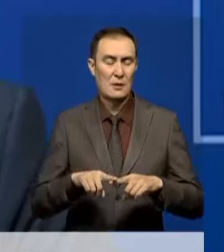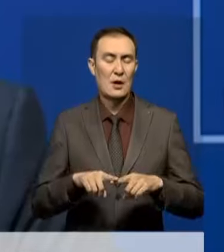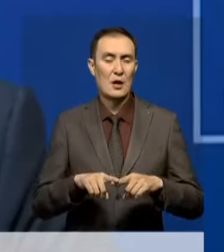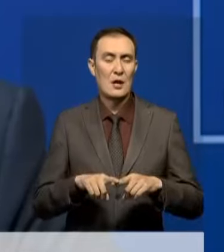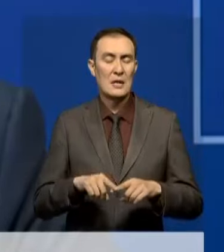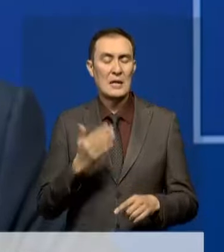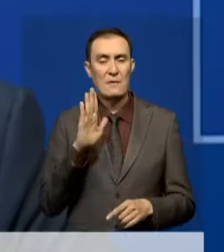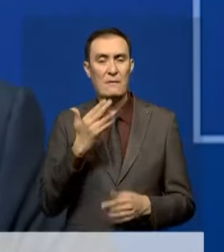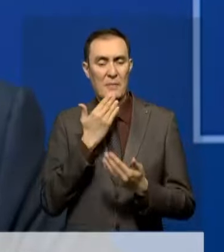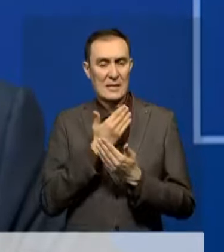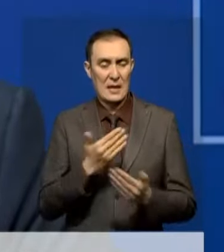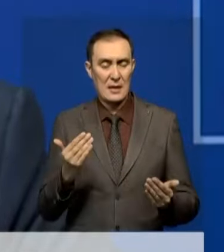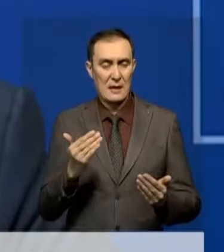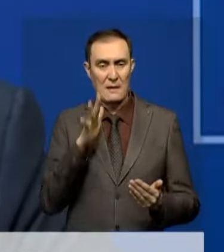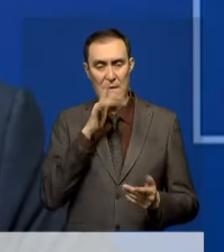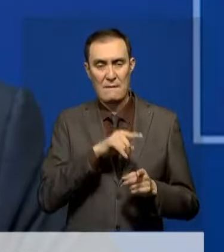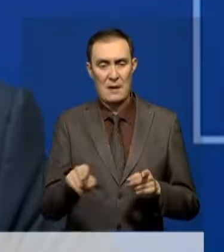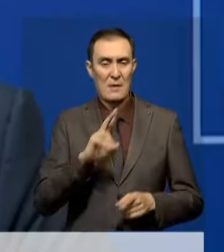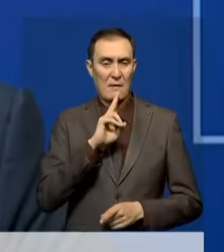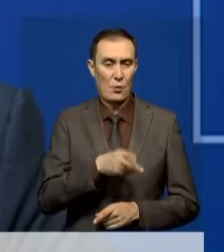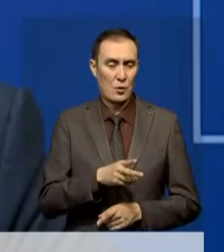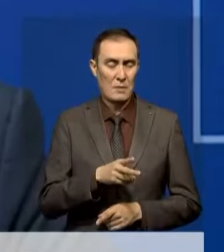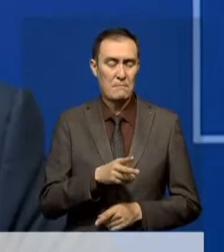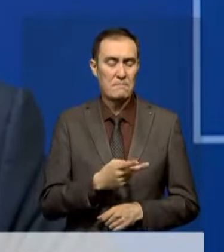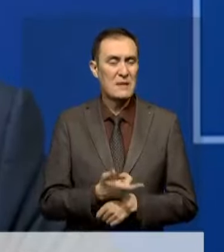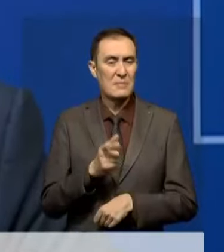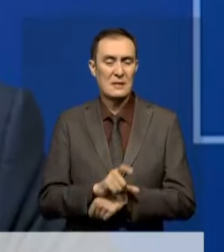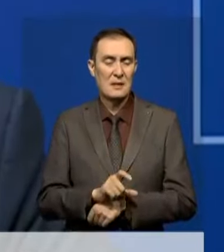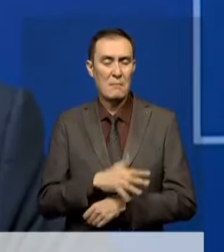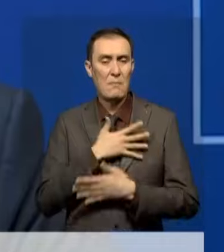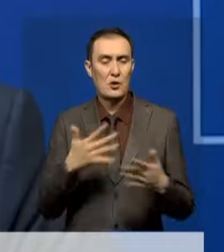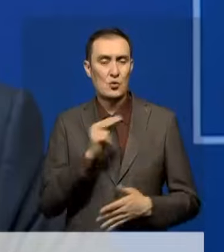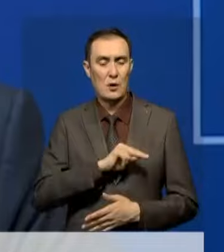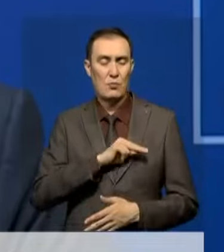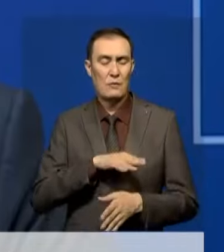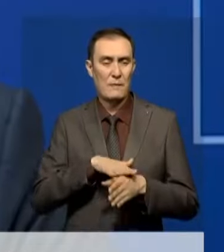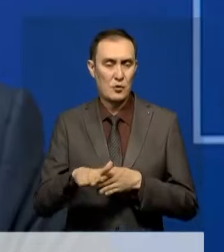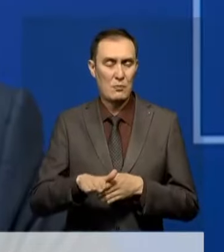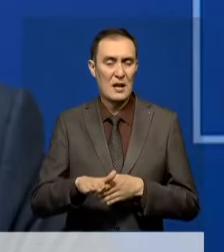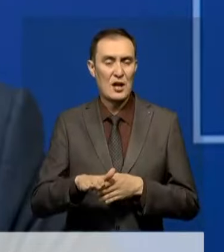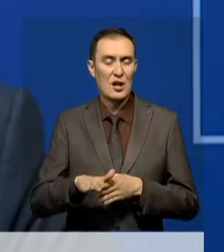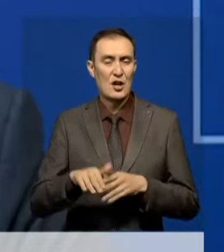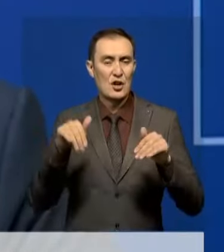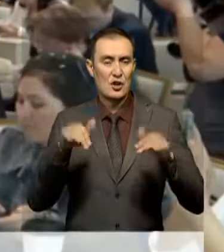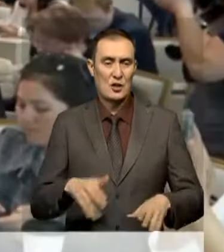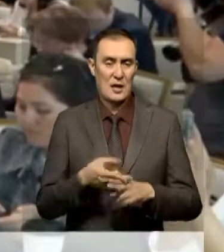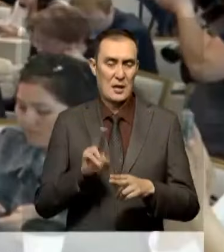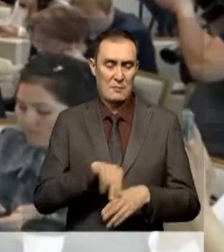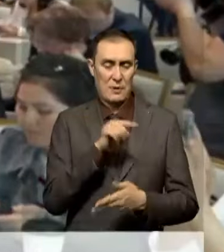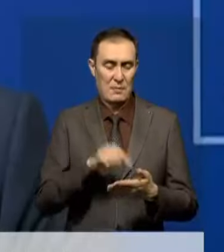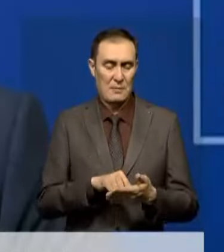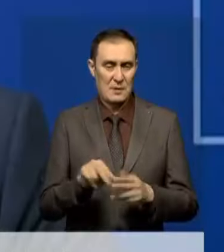И за последние вот два года беспрецедентный объем работ был проделан для ликвидации этих проблем.